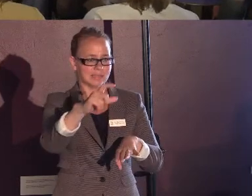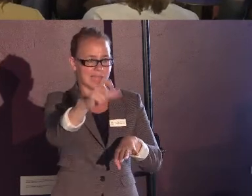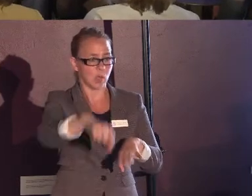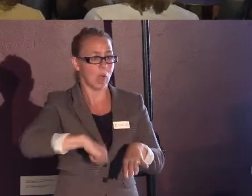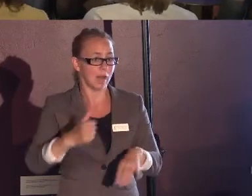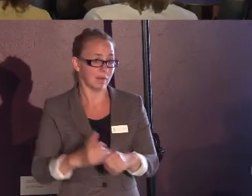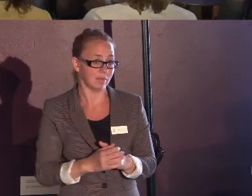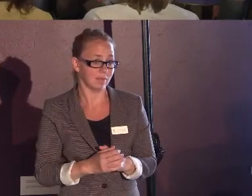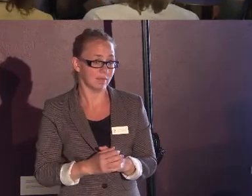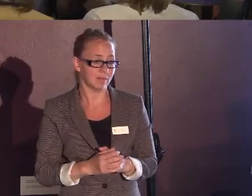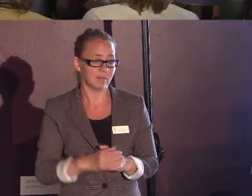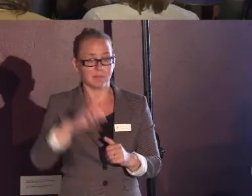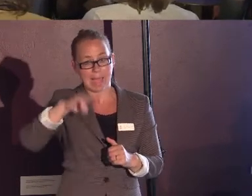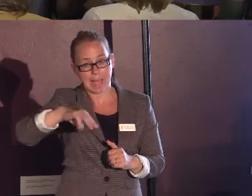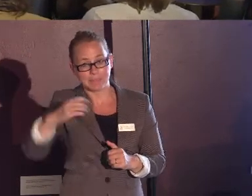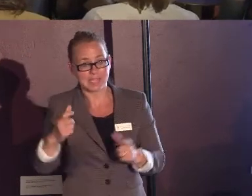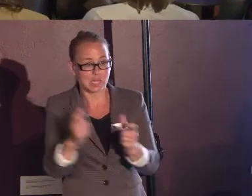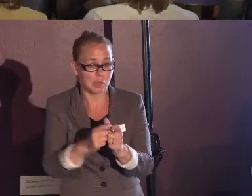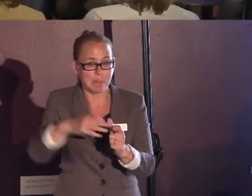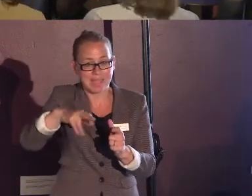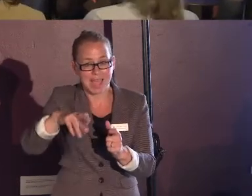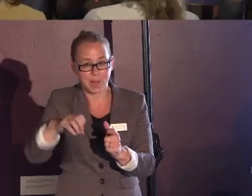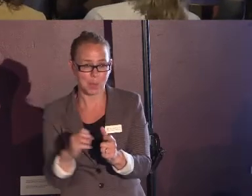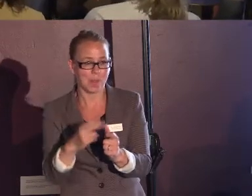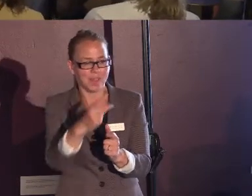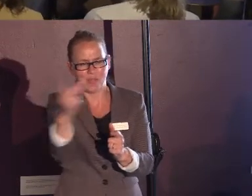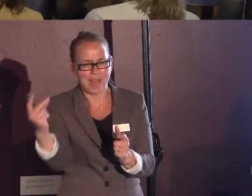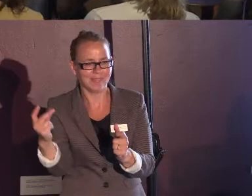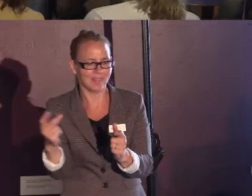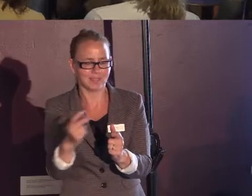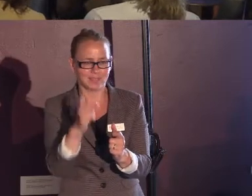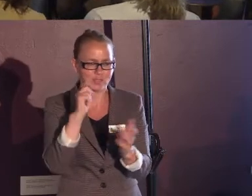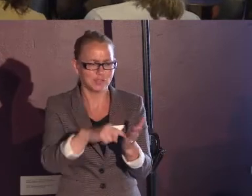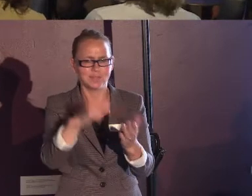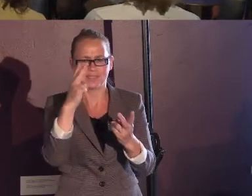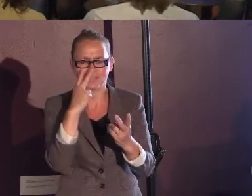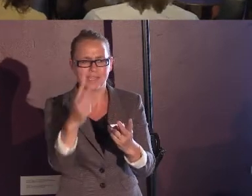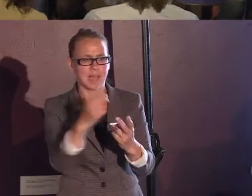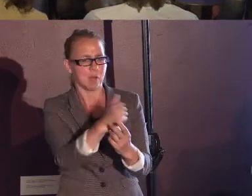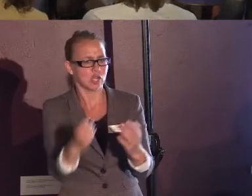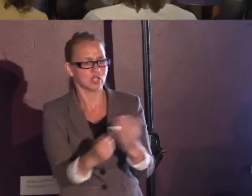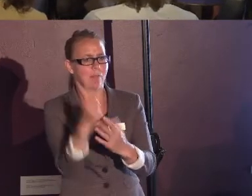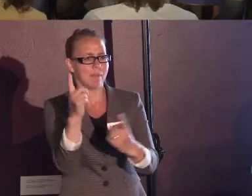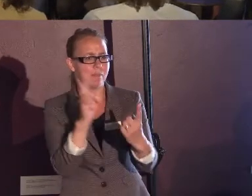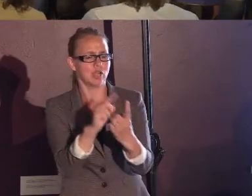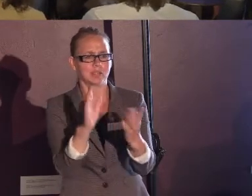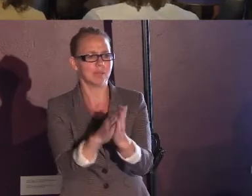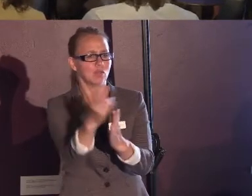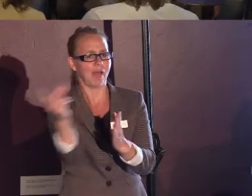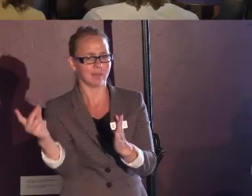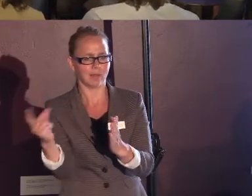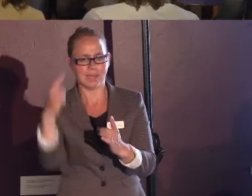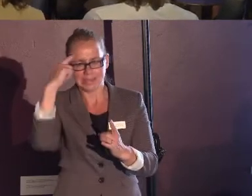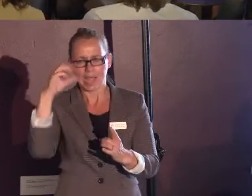möjligt. Det kunde vara med MC-klubben, det kunde vara med PRO, det kunde vara med vem som helst, för att se, bara skapa ett möte. Tänk